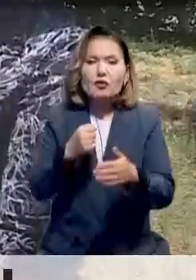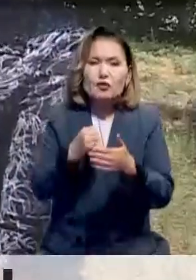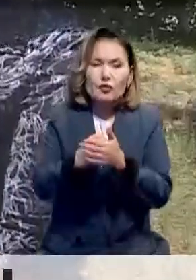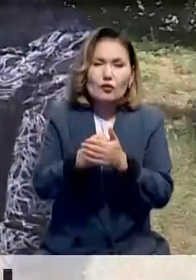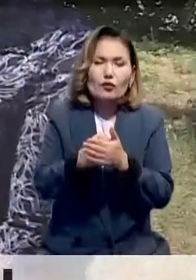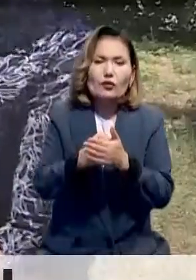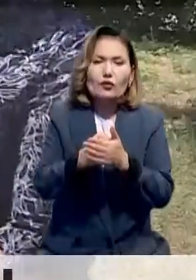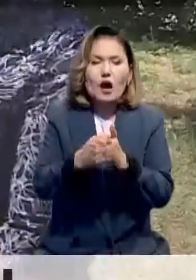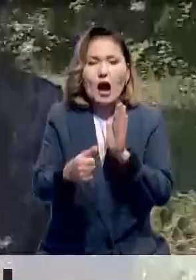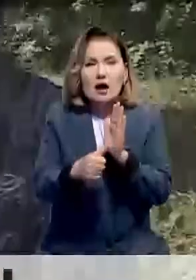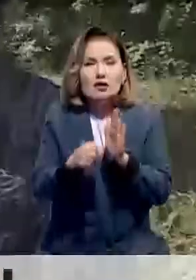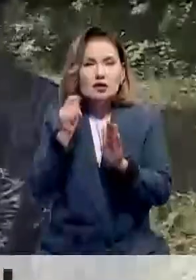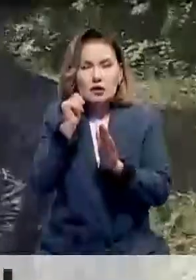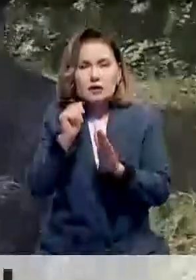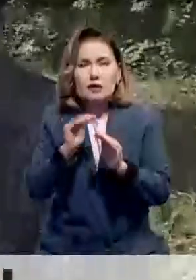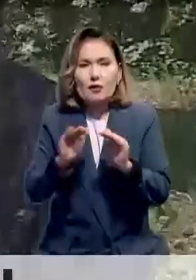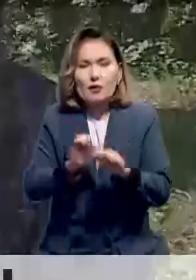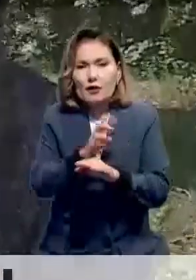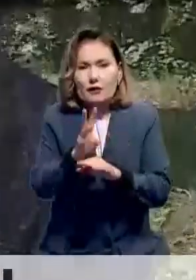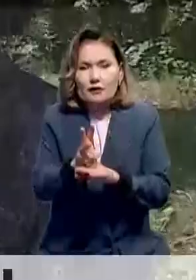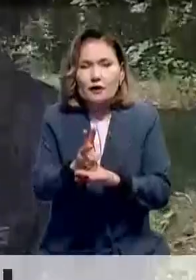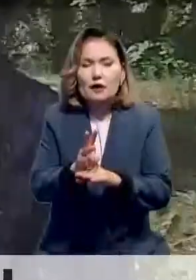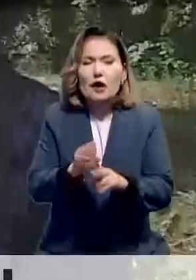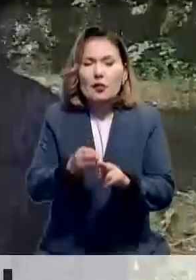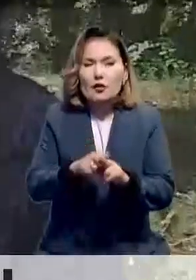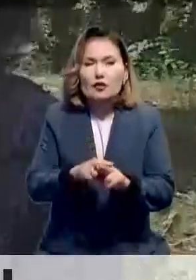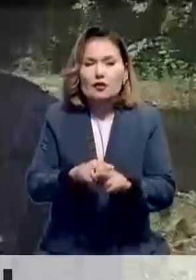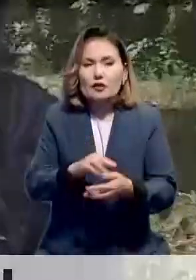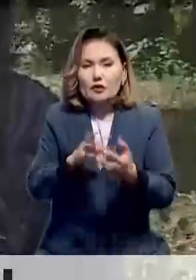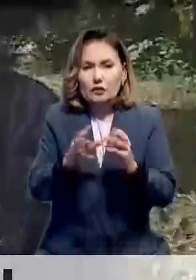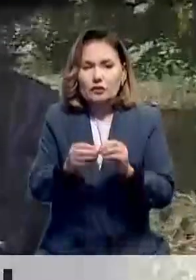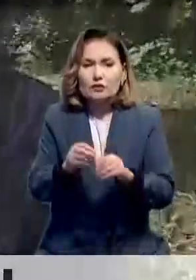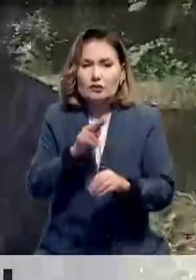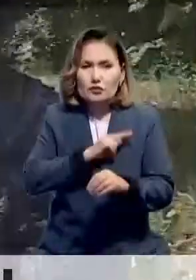балаларды қамту 93% құрап отыр. 3-6 жас аралығында 100% құрайды.